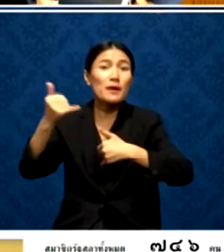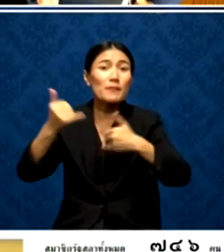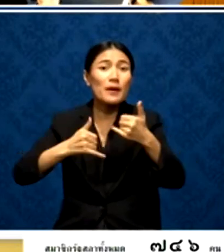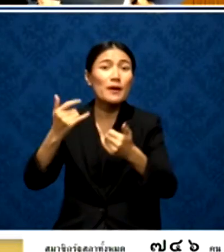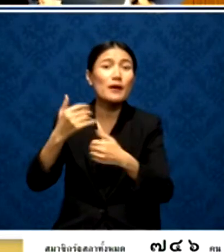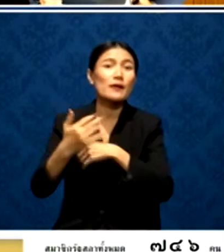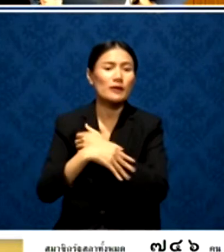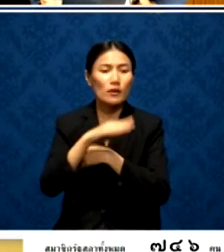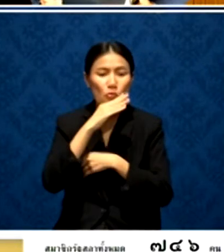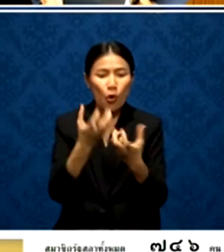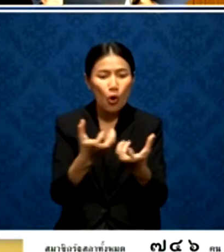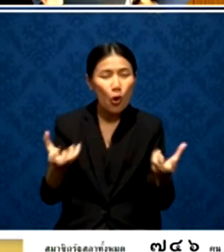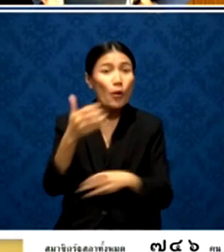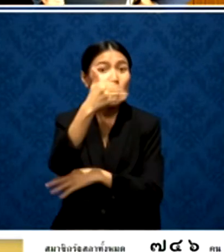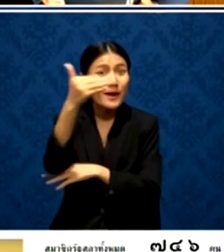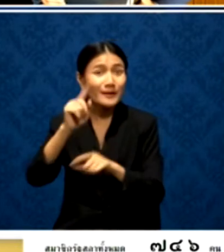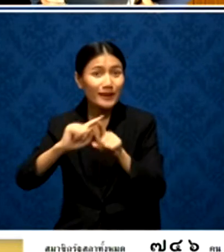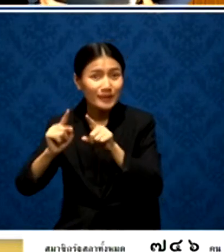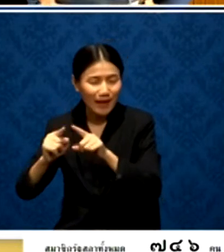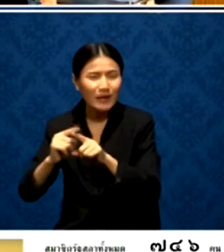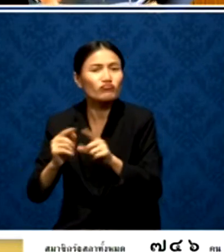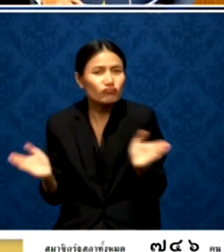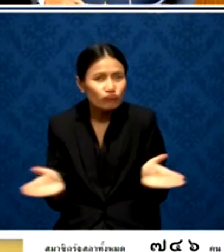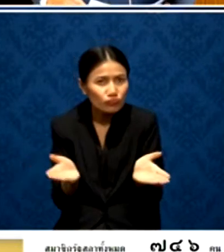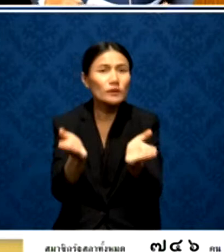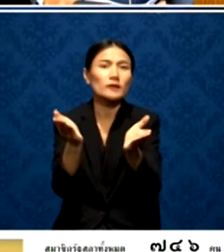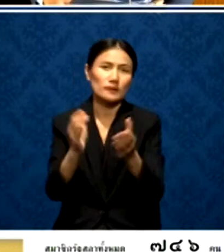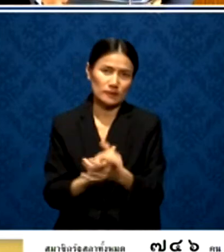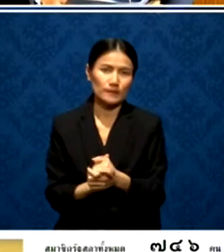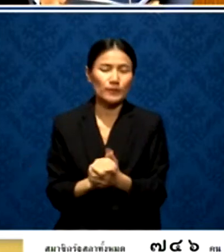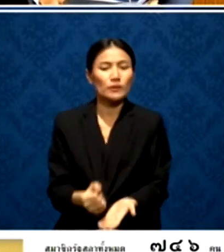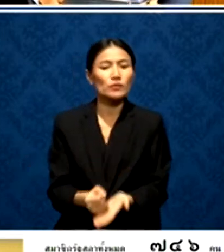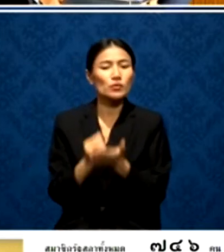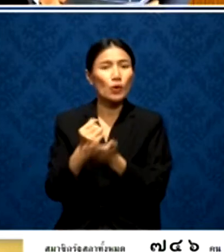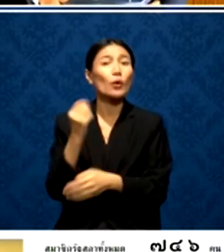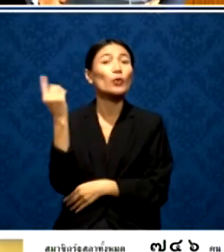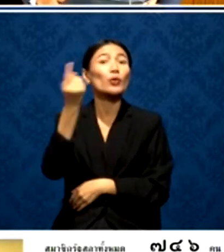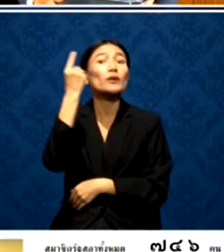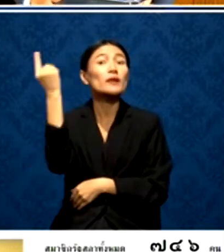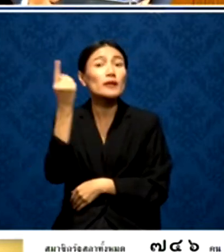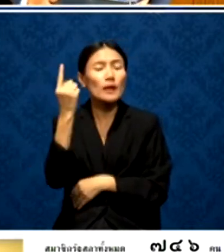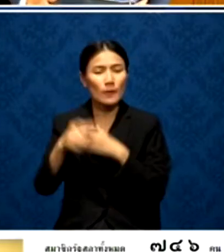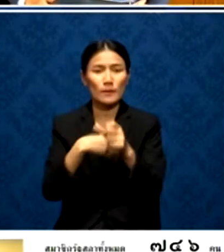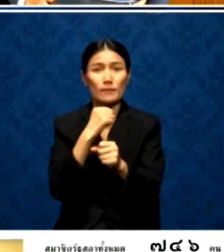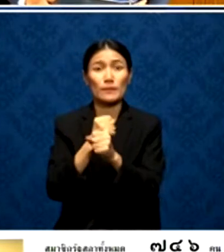ติและเพื่อเป็นการกระตุ้นการใช้จ่ายของนักท่องเที่ยวในช่วงสิ้นปี